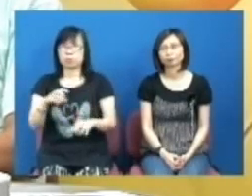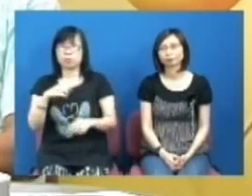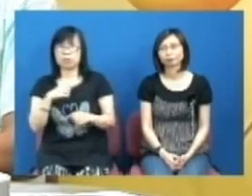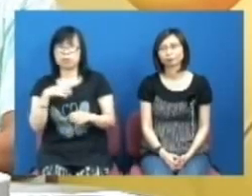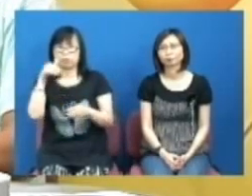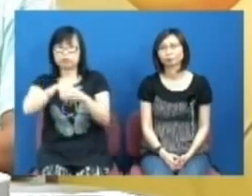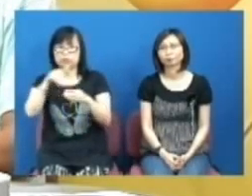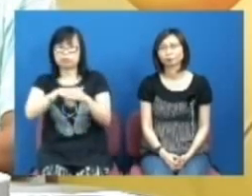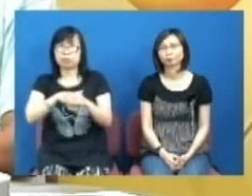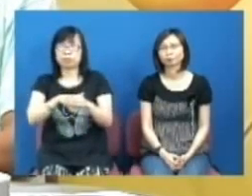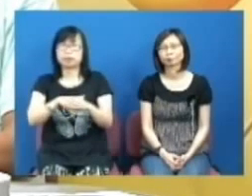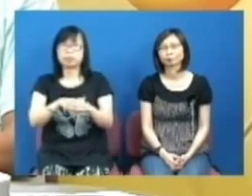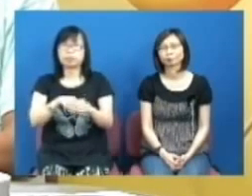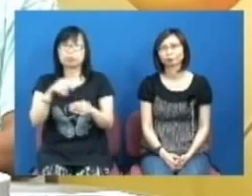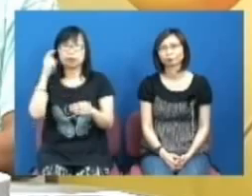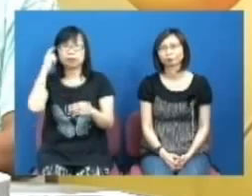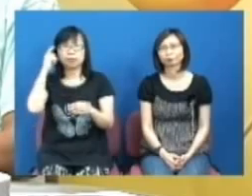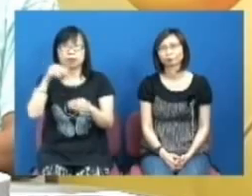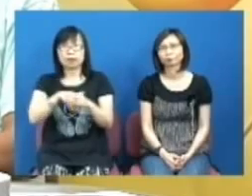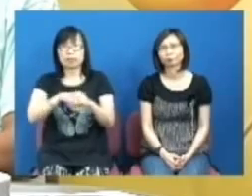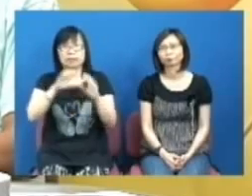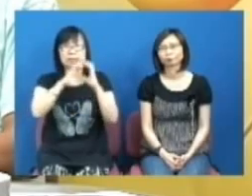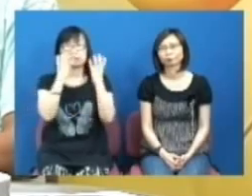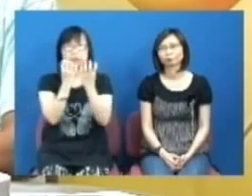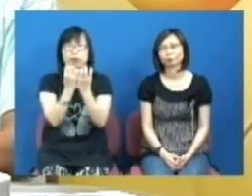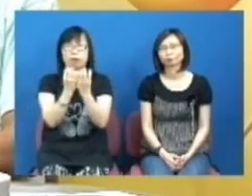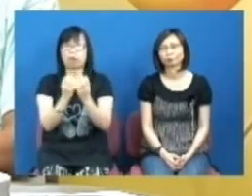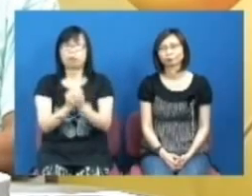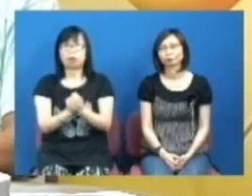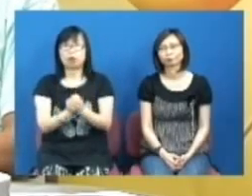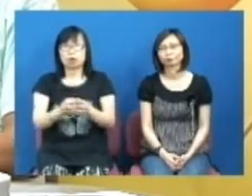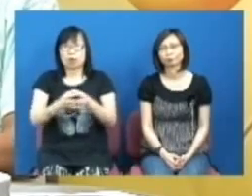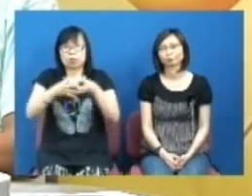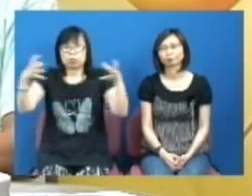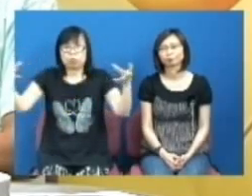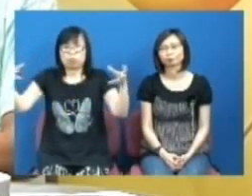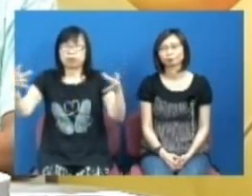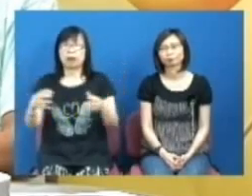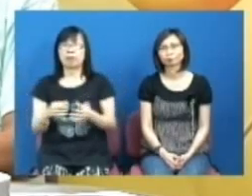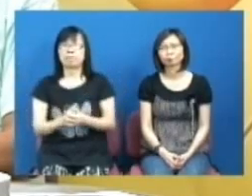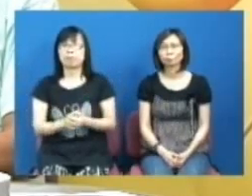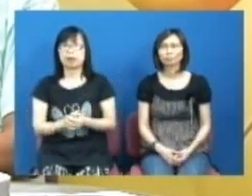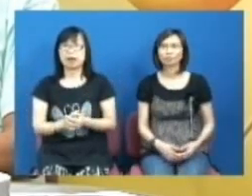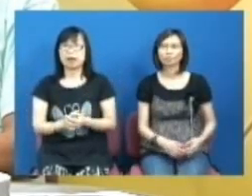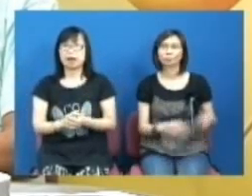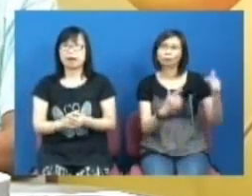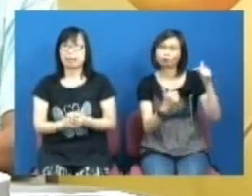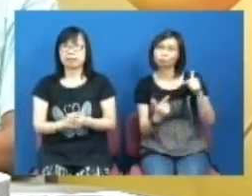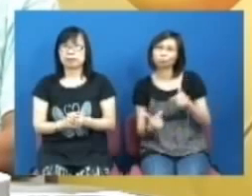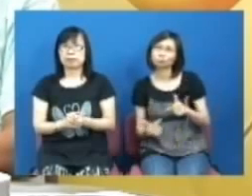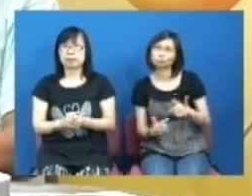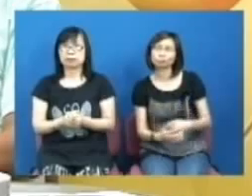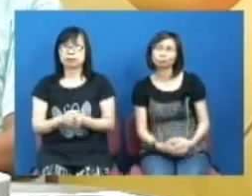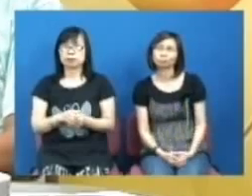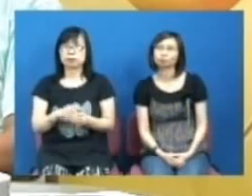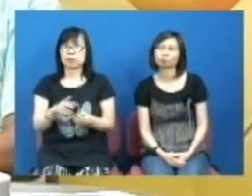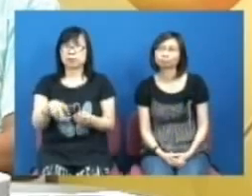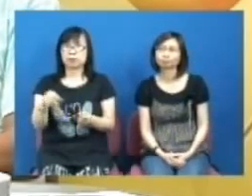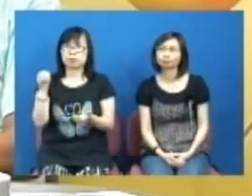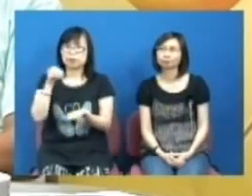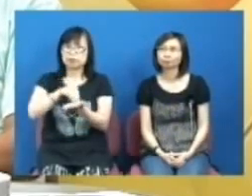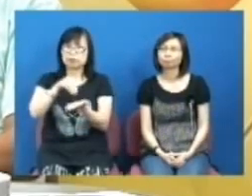去令你個政黨係壯大同埋 維持 到嘅話，咁你就一定係